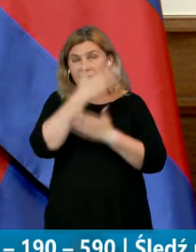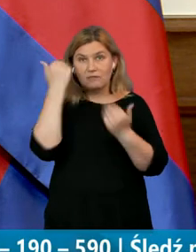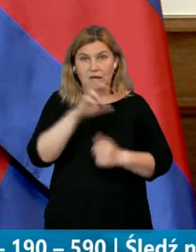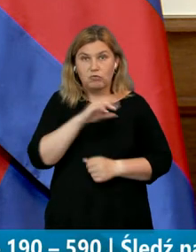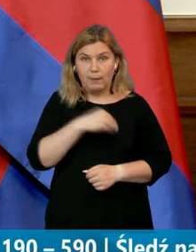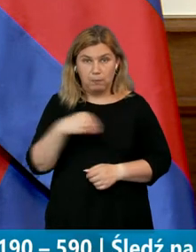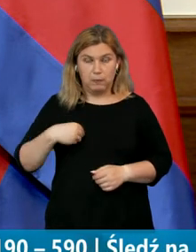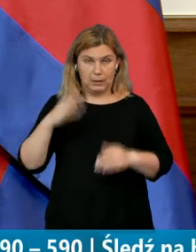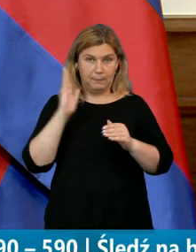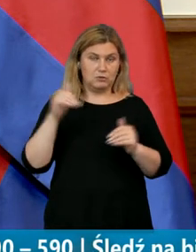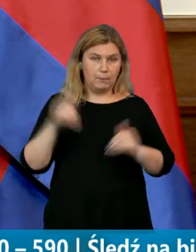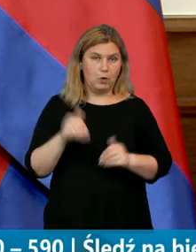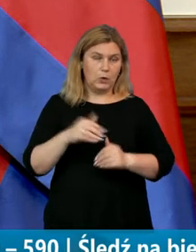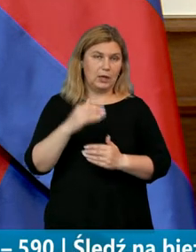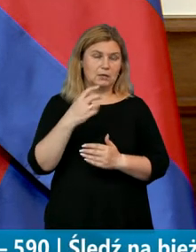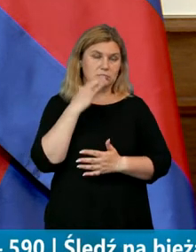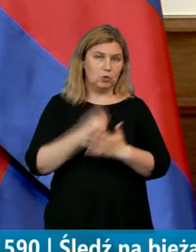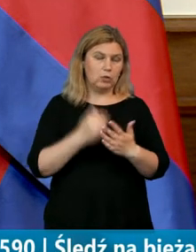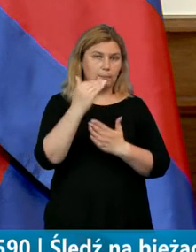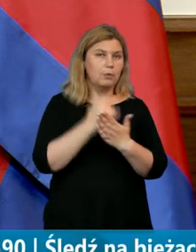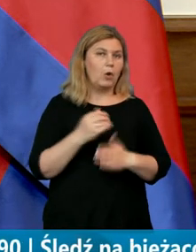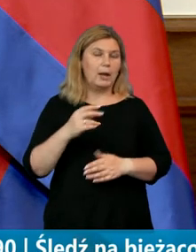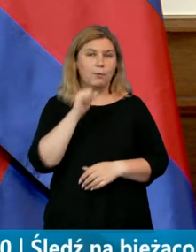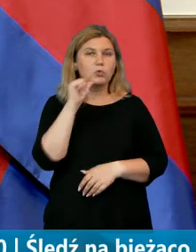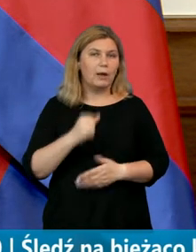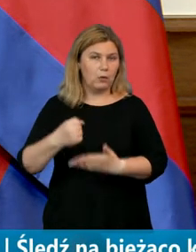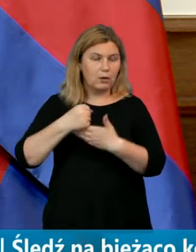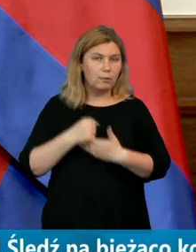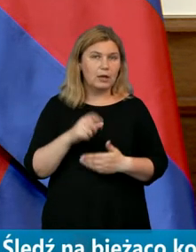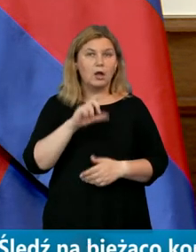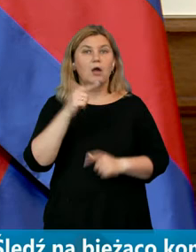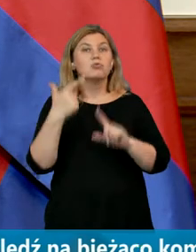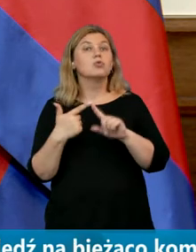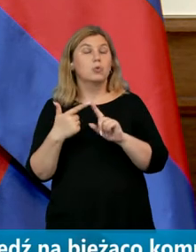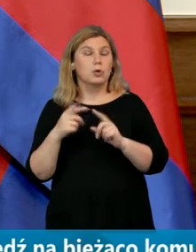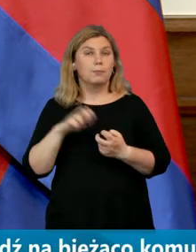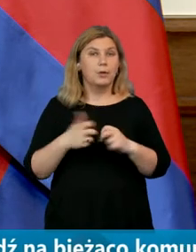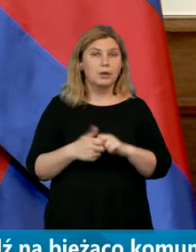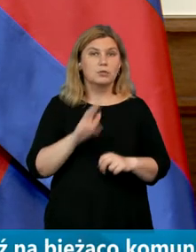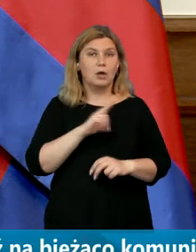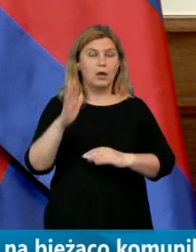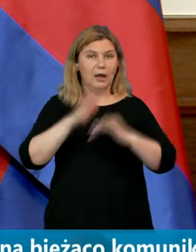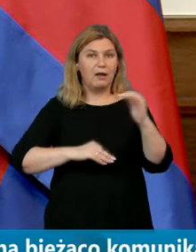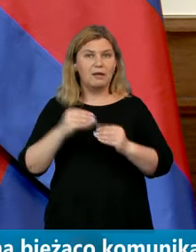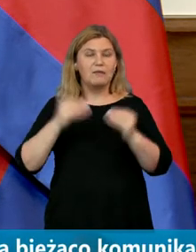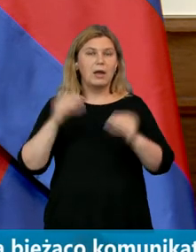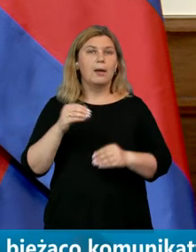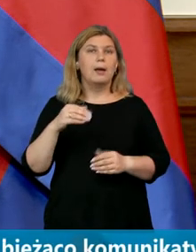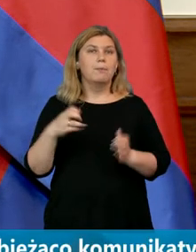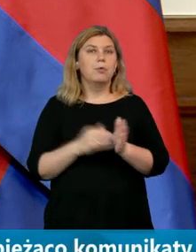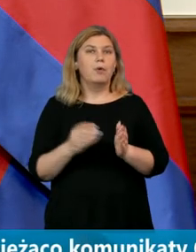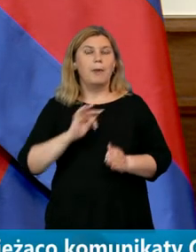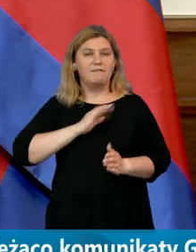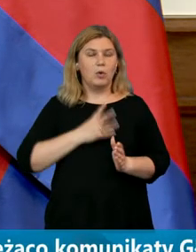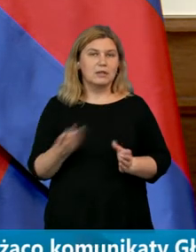mogła korzystać z tych programów unijnych. I drugi problem to jest taki, że do każdej inwestycji potrzeba wkładów własnych. Natomiast